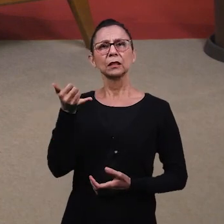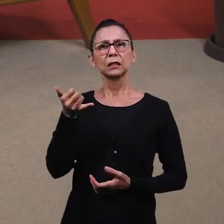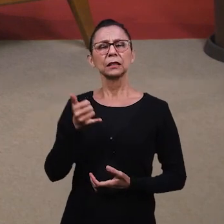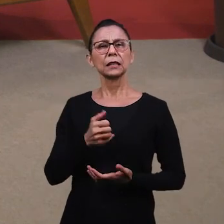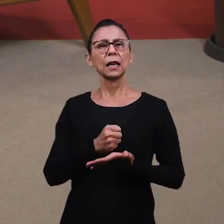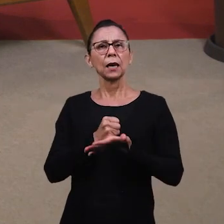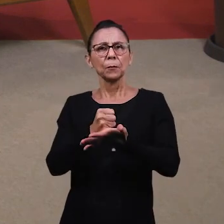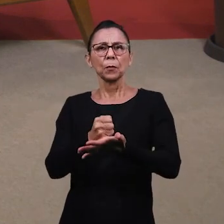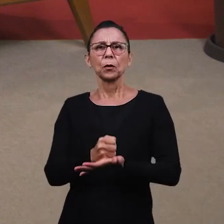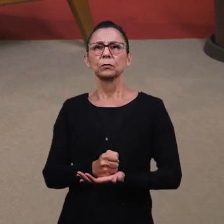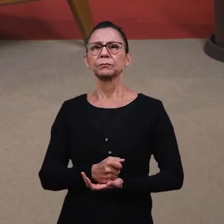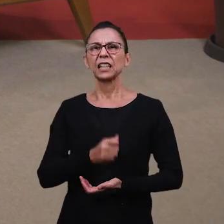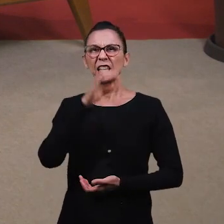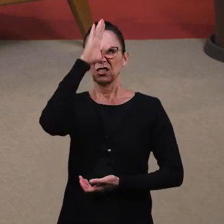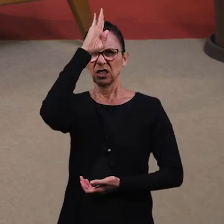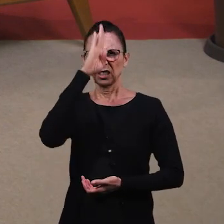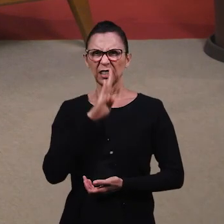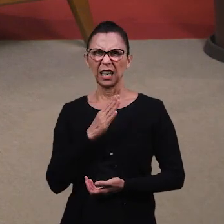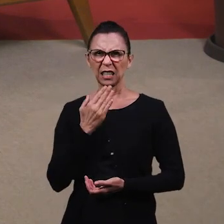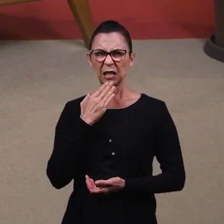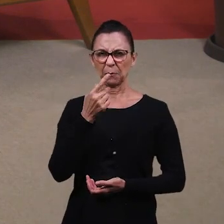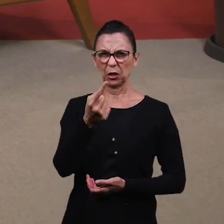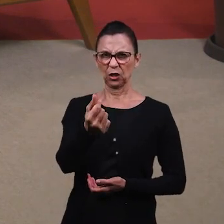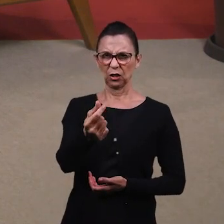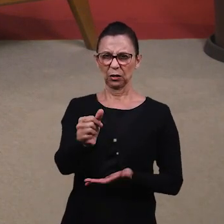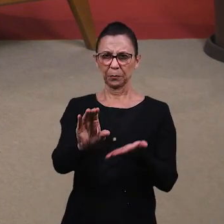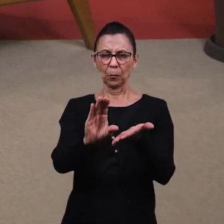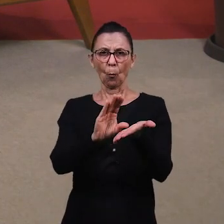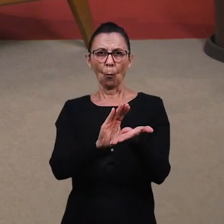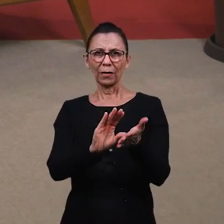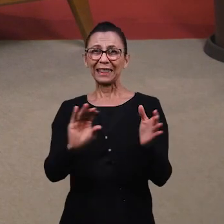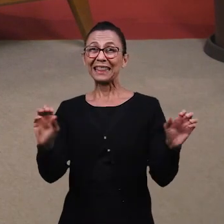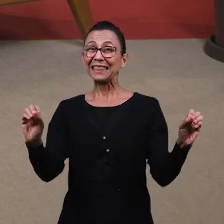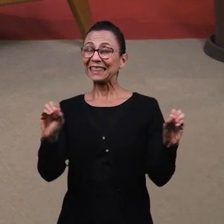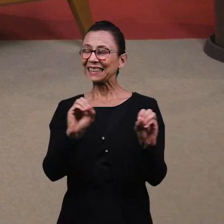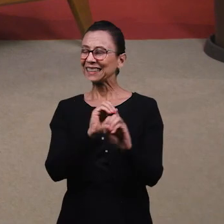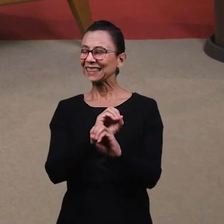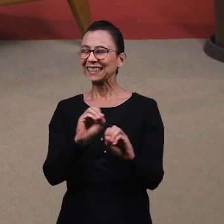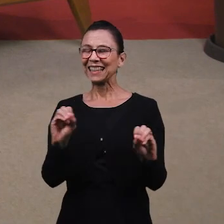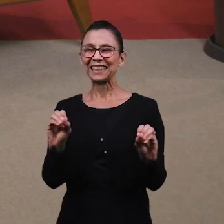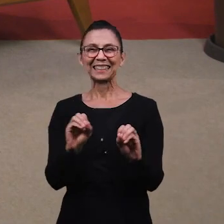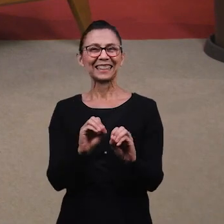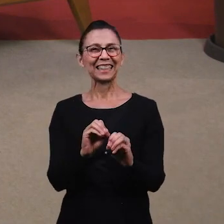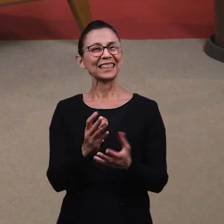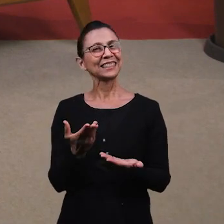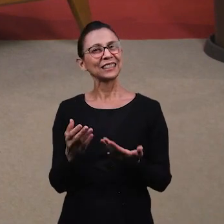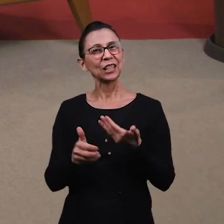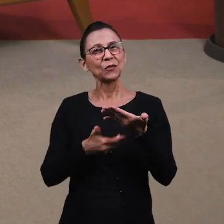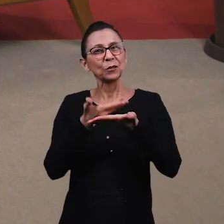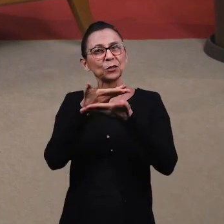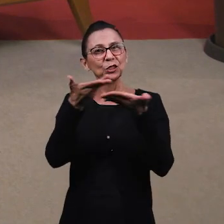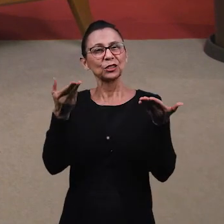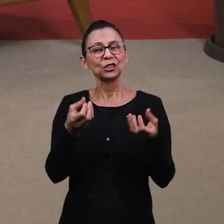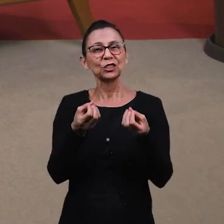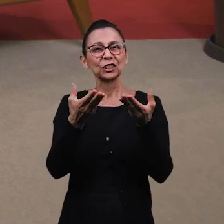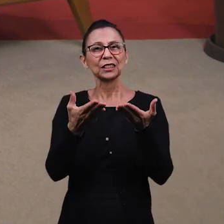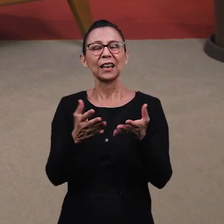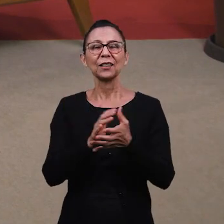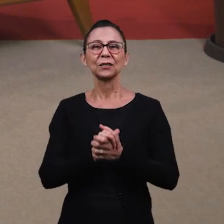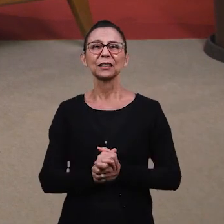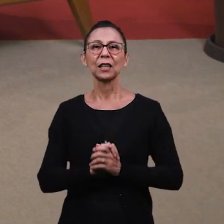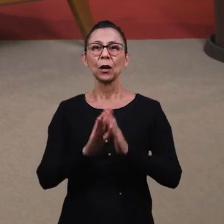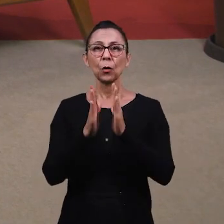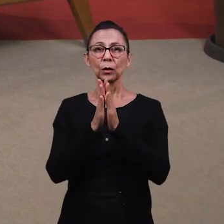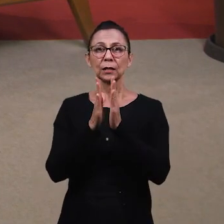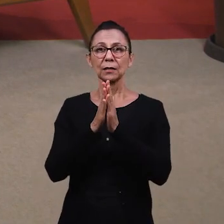0800-707-376. L'appel est gratuit. Nous n'allons vous demander aucune contribution financière et vous allez recevoir une prière,